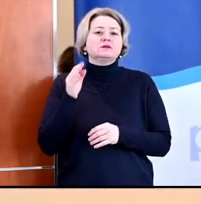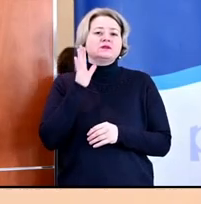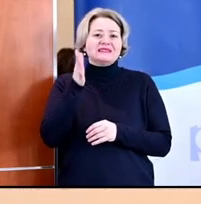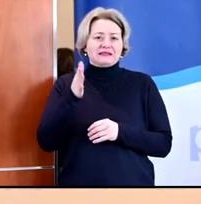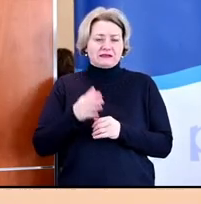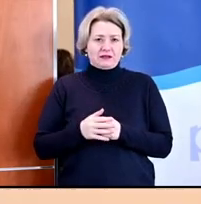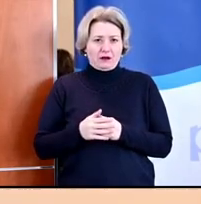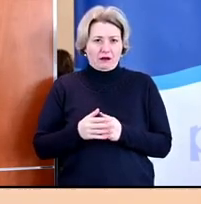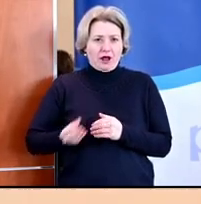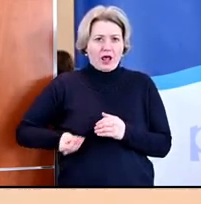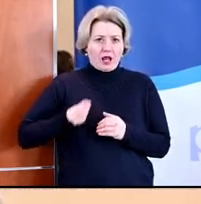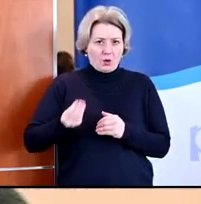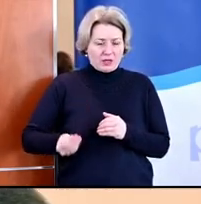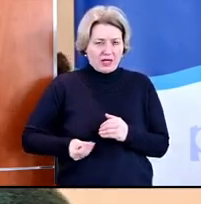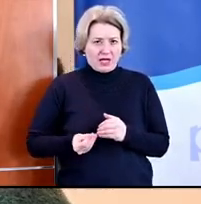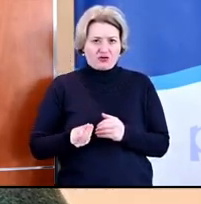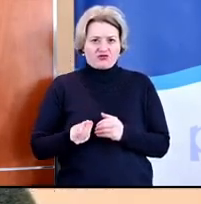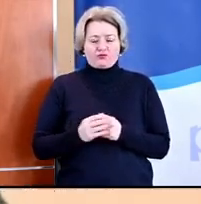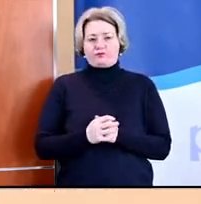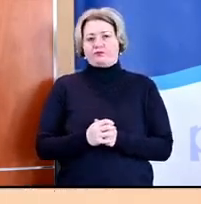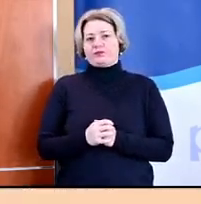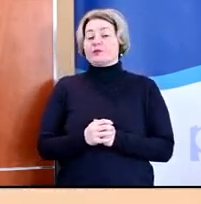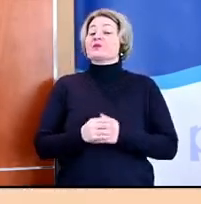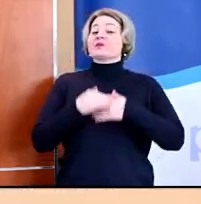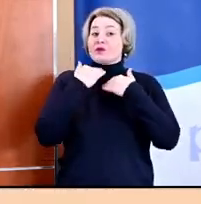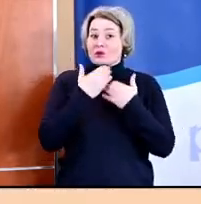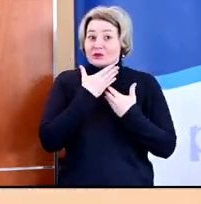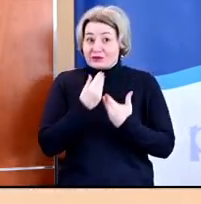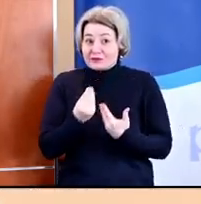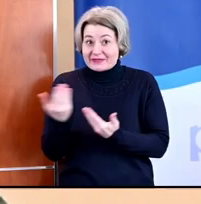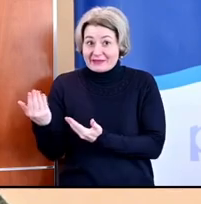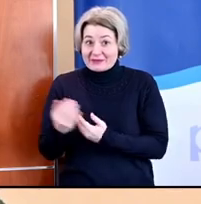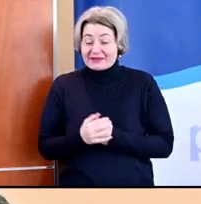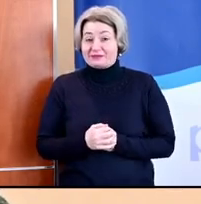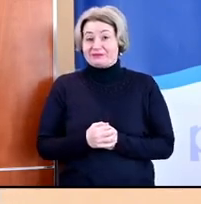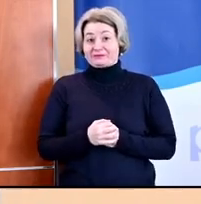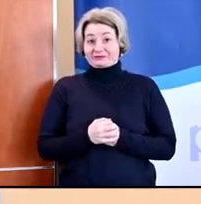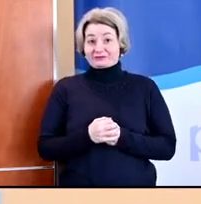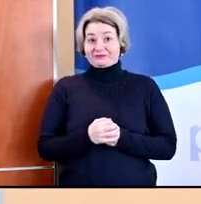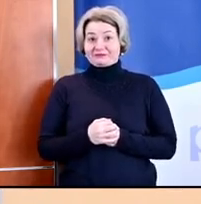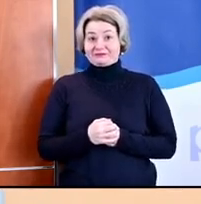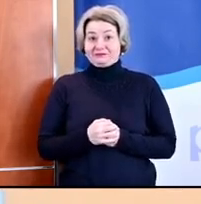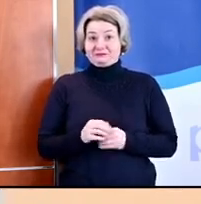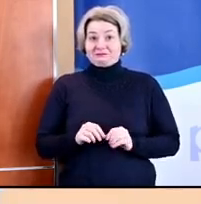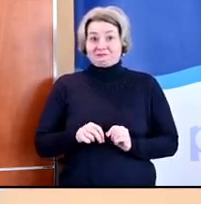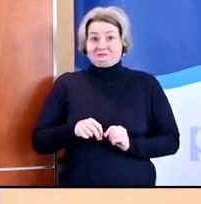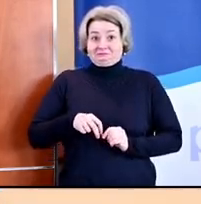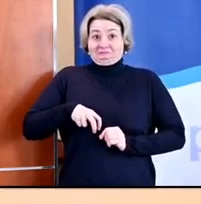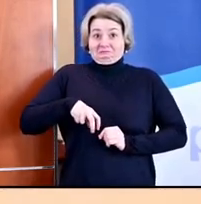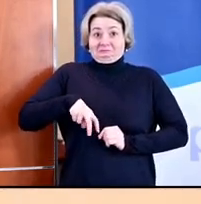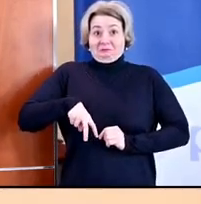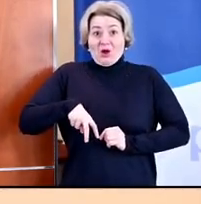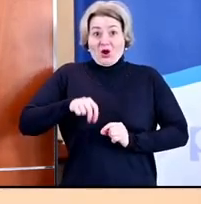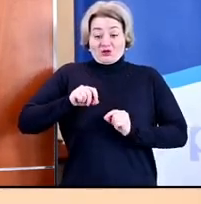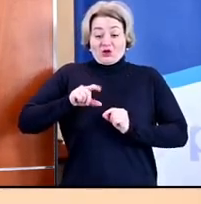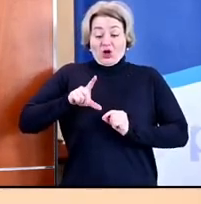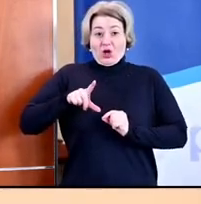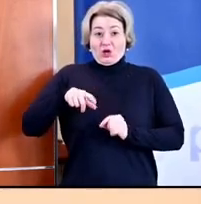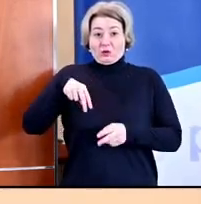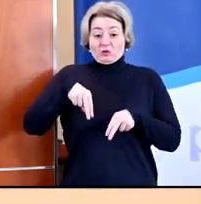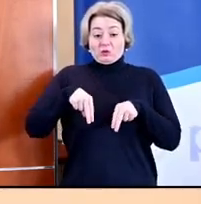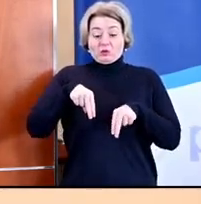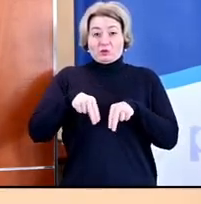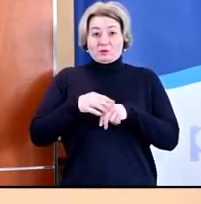krisztina köszönöm szépen magassarkomat vettem föl úgyhogy egy kicsit